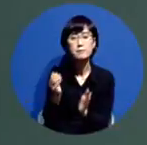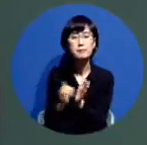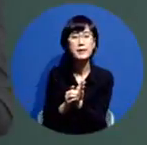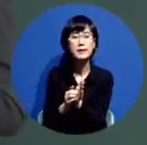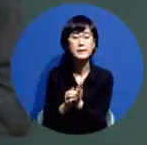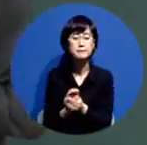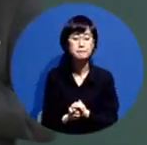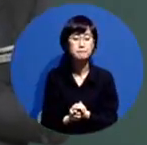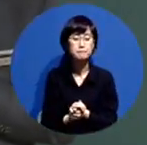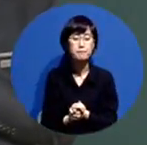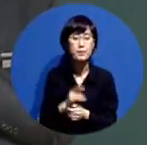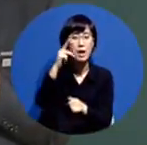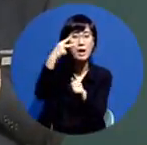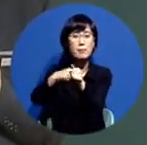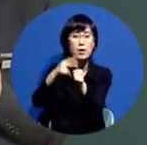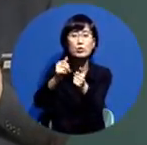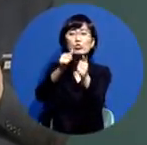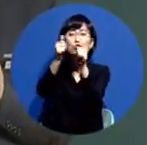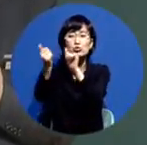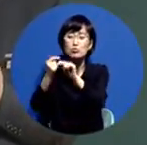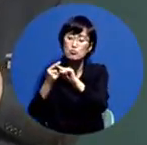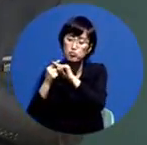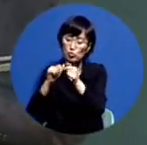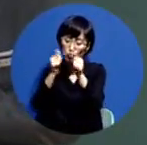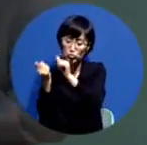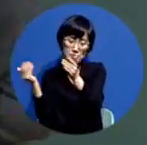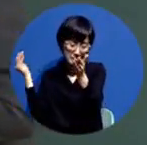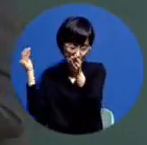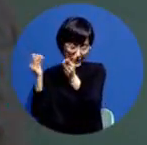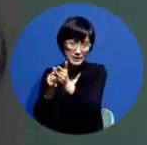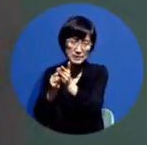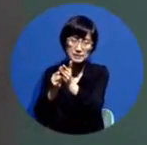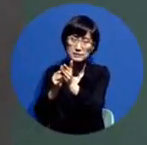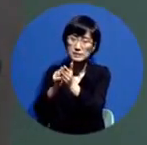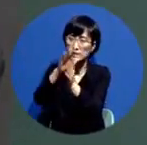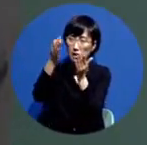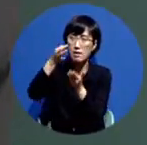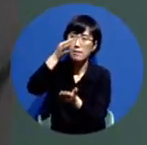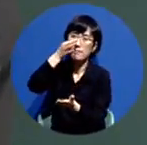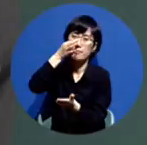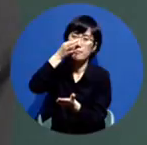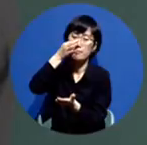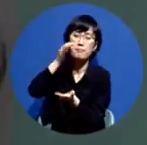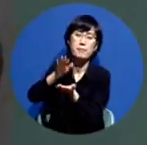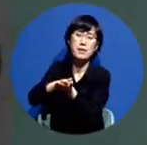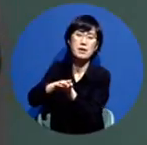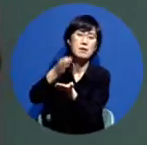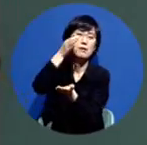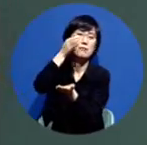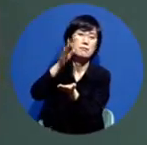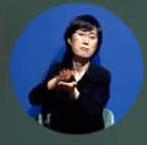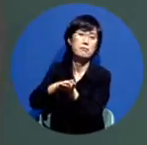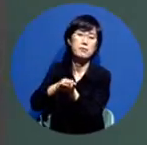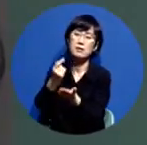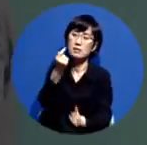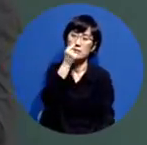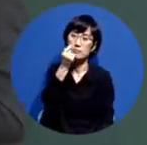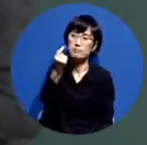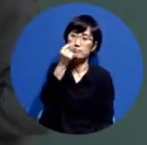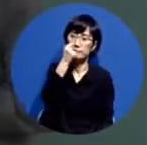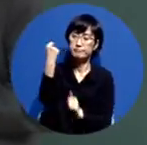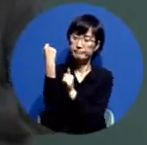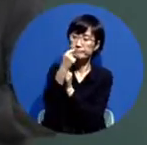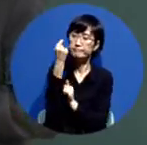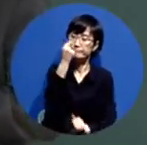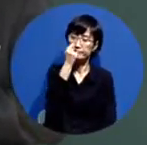바울의죽음까지도봤습니다 他见证了保罗的死 우리렘넌트들이이걸봐야됩니다 我